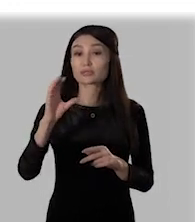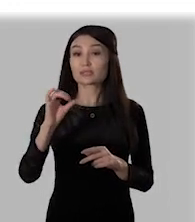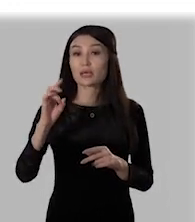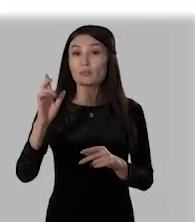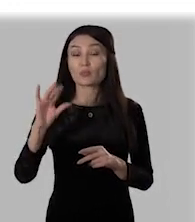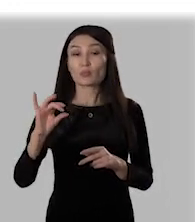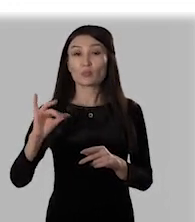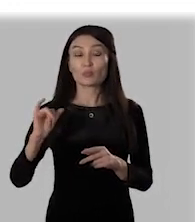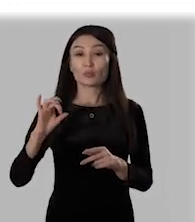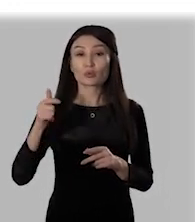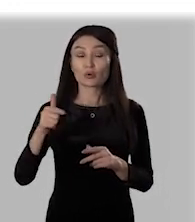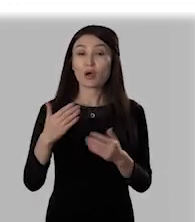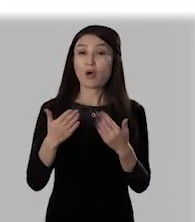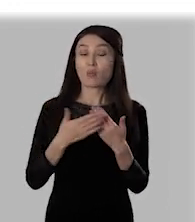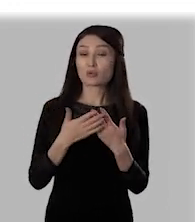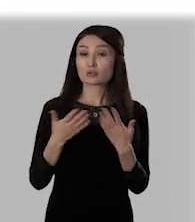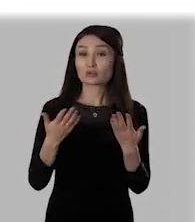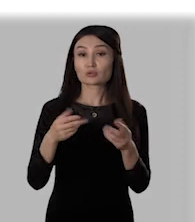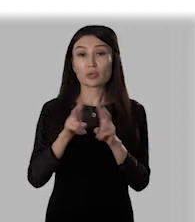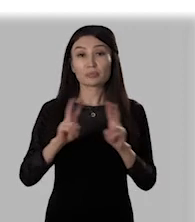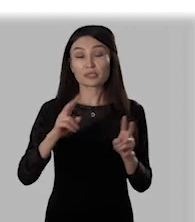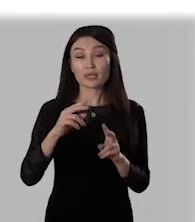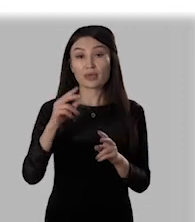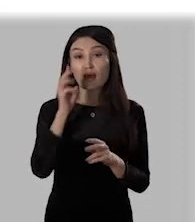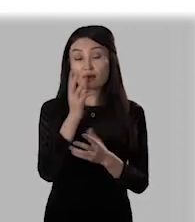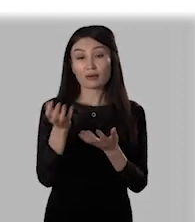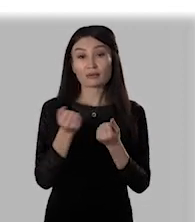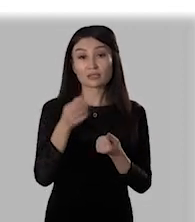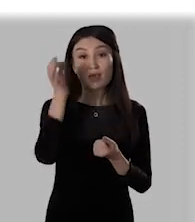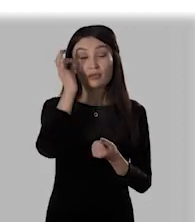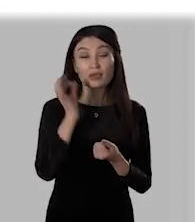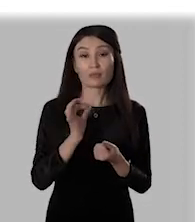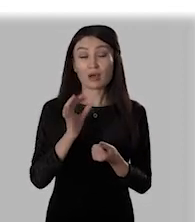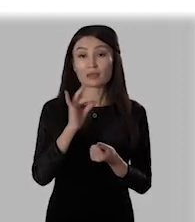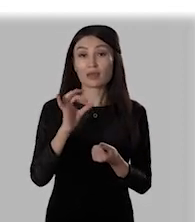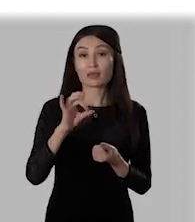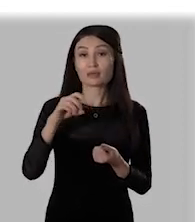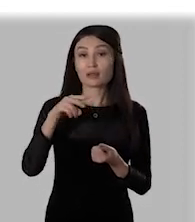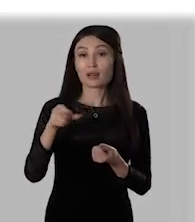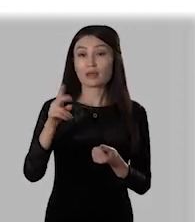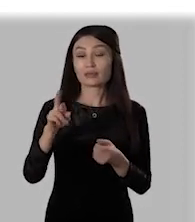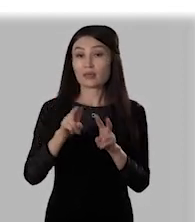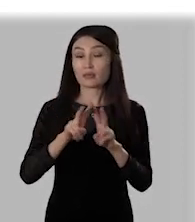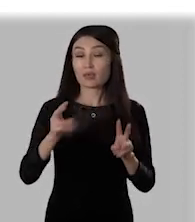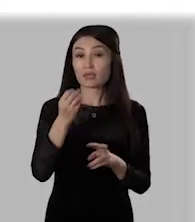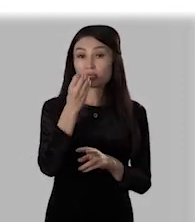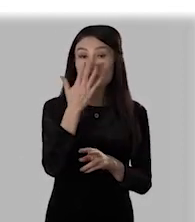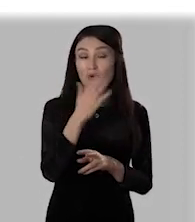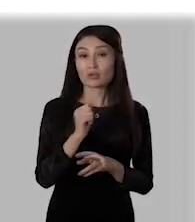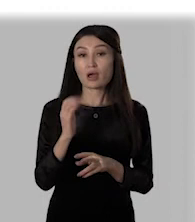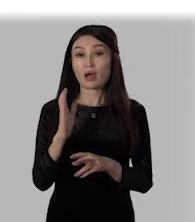Кайсы өлкөлөрдө болжолдуу түрдө бирдей айлык алышат? Германия менен Ирландияда бирдей, Япония